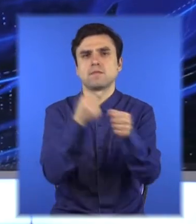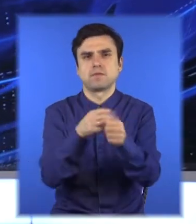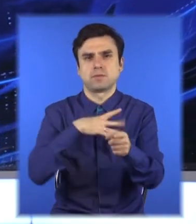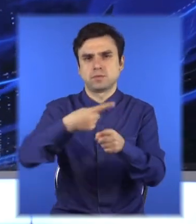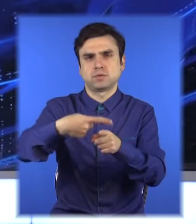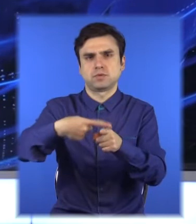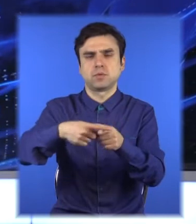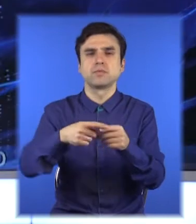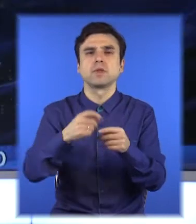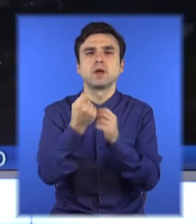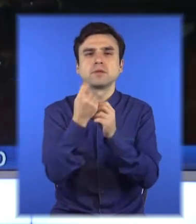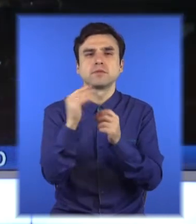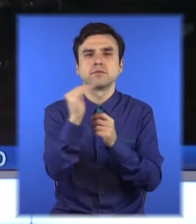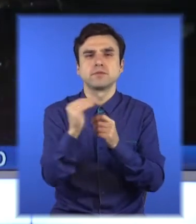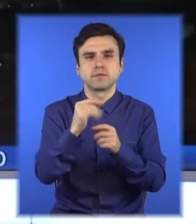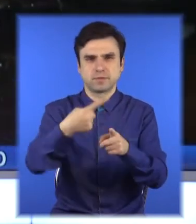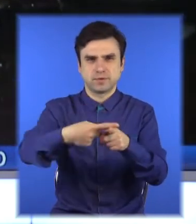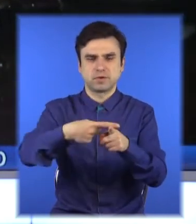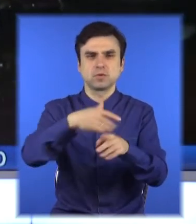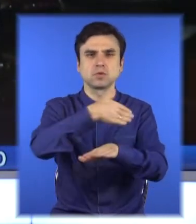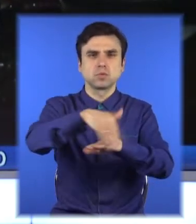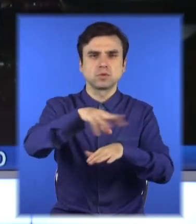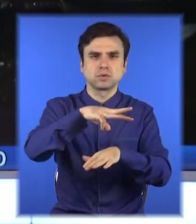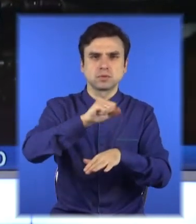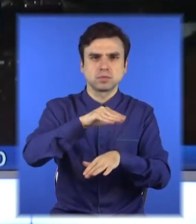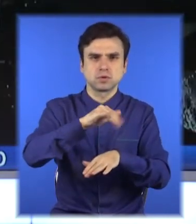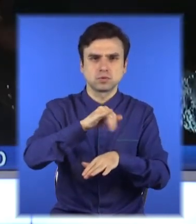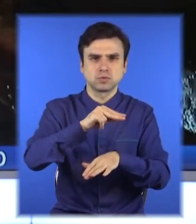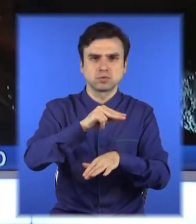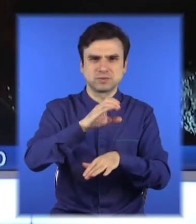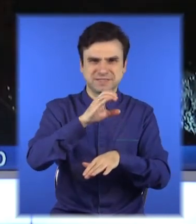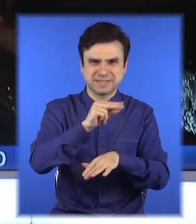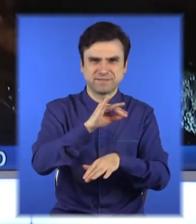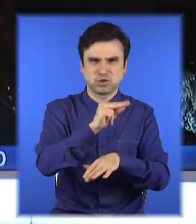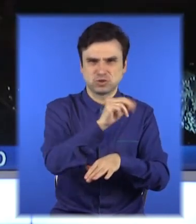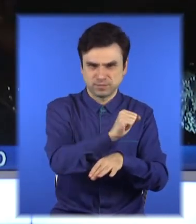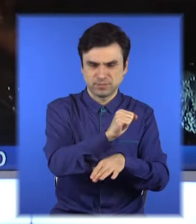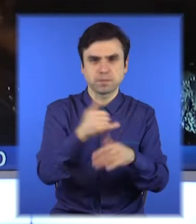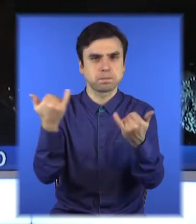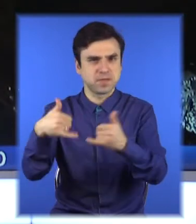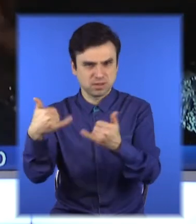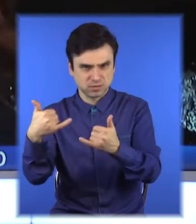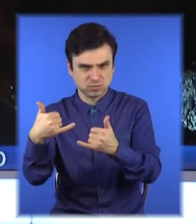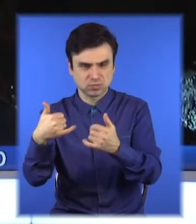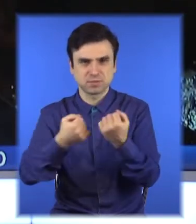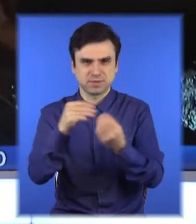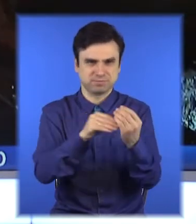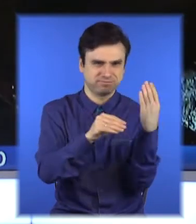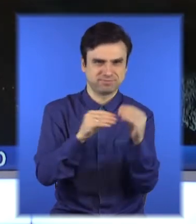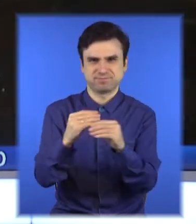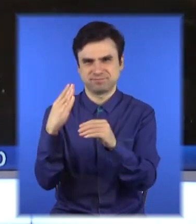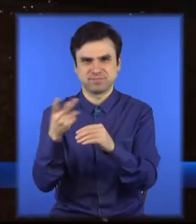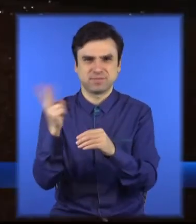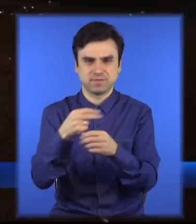Не розминулись на перехресті. 11 лютого на перехресті вулиці Віталія Матусевича та проспекту Металургів зіштовхнулись два